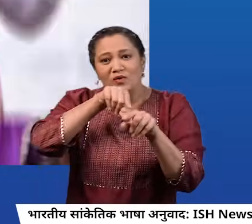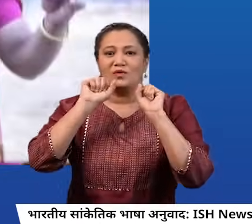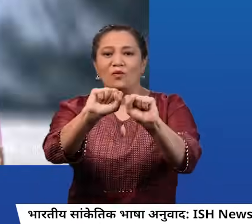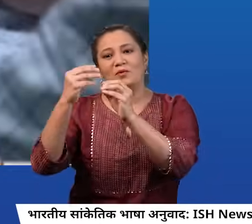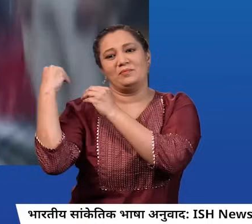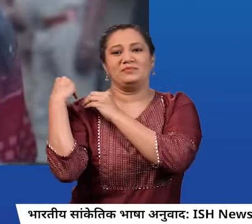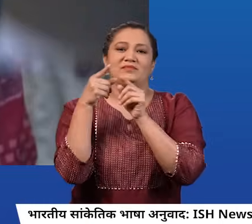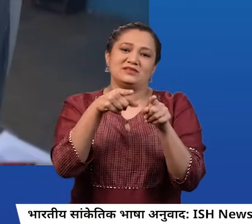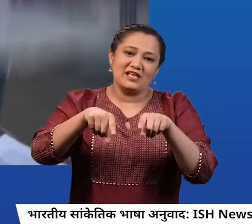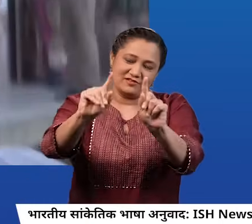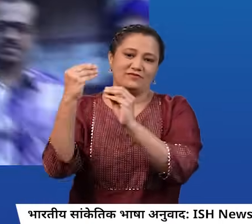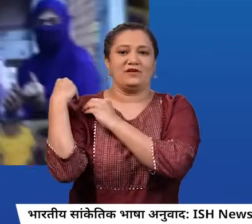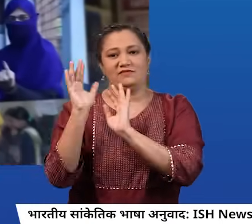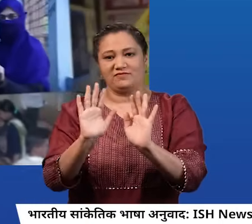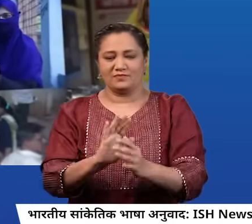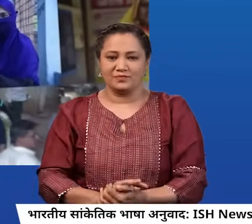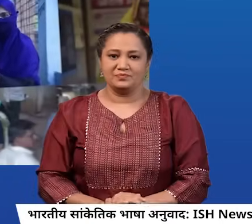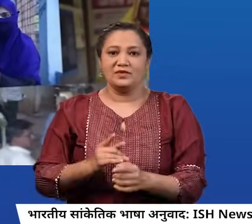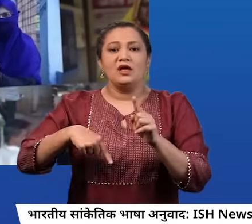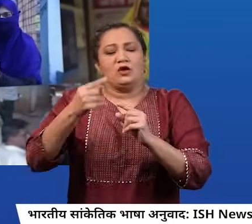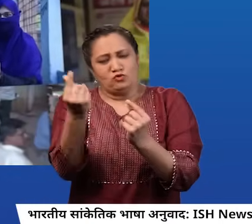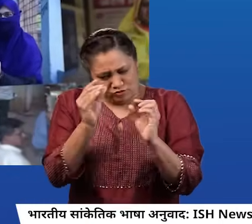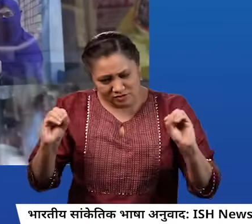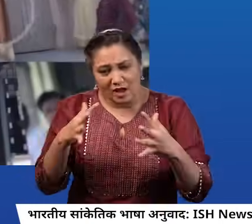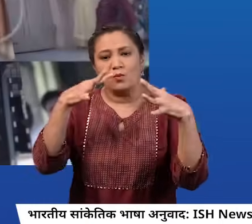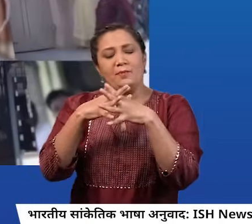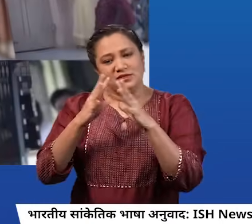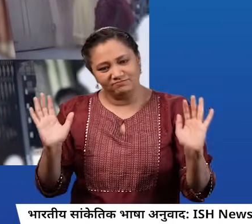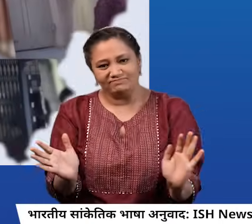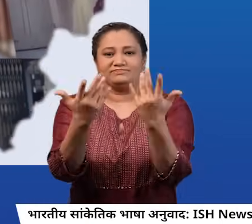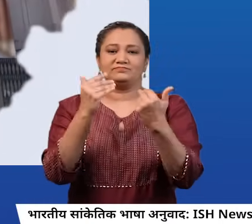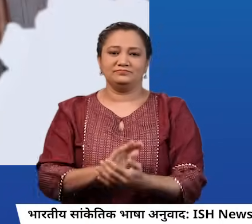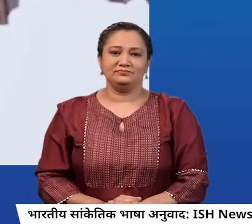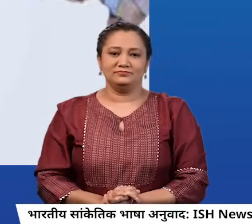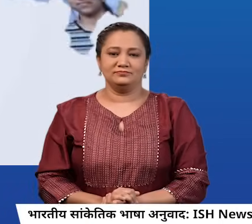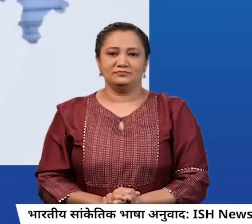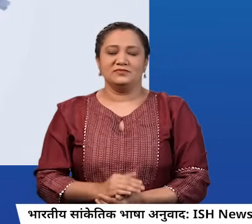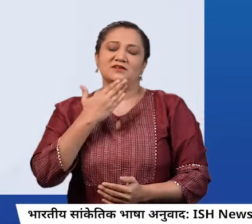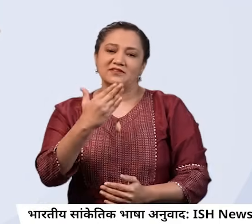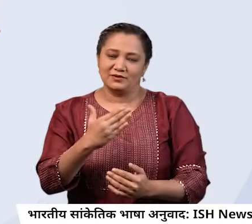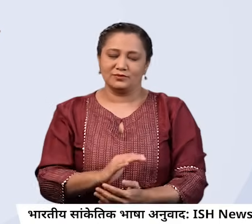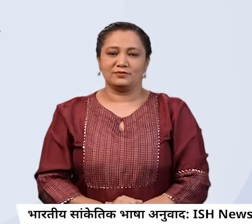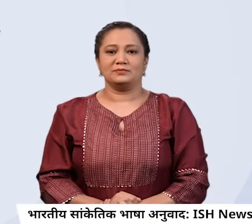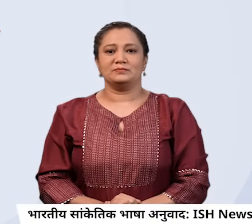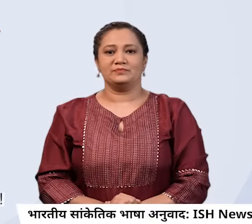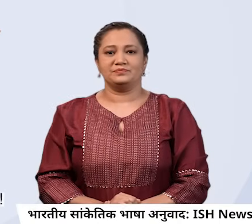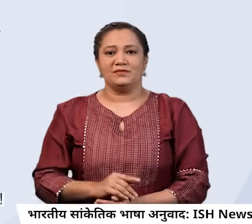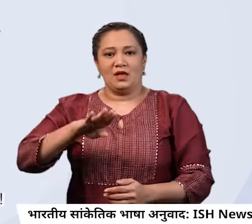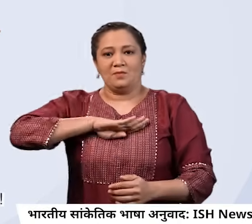सुजान मतदार मणून अपली कर्तव्य निष्ठ जबाबदरिया या स्रेवेचा माध्यमातून ती पार पाडा इतकच. धन्यवार